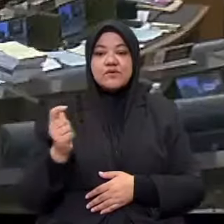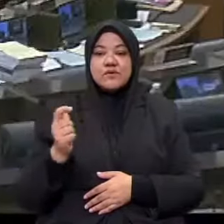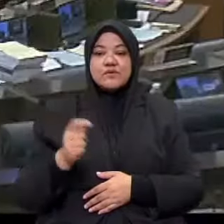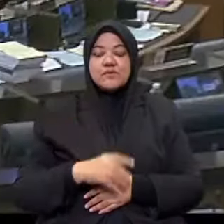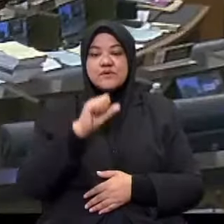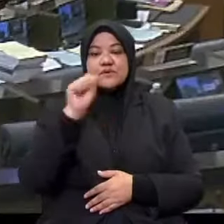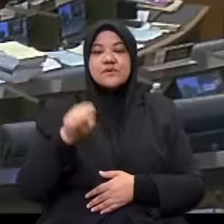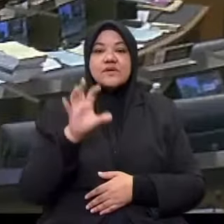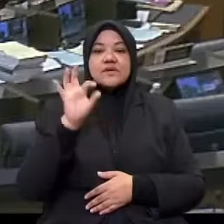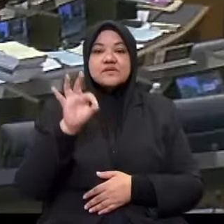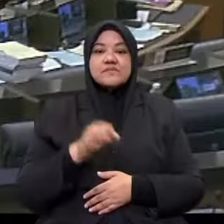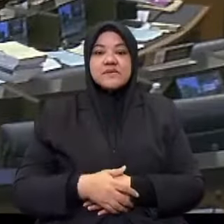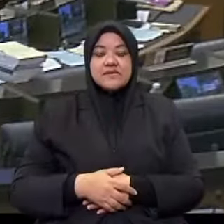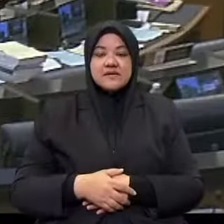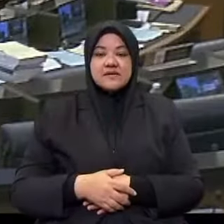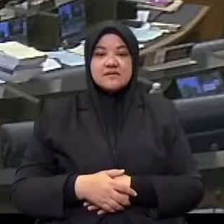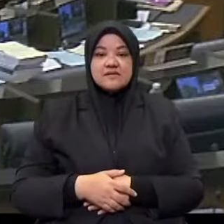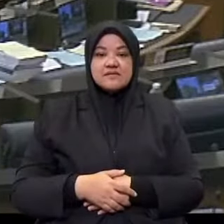soalan semilan